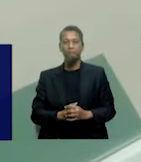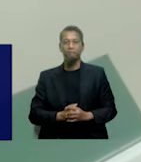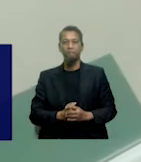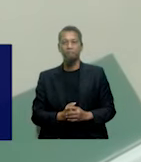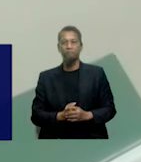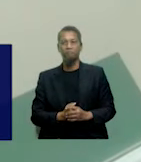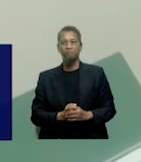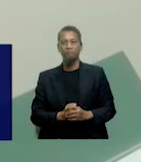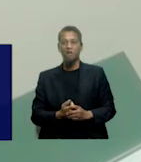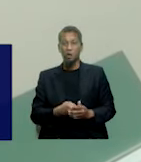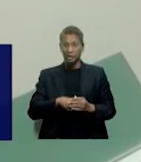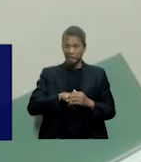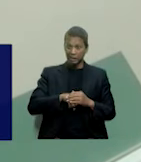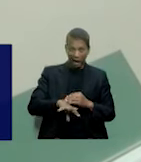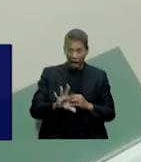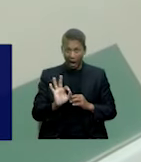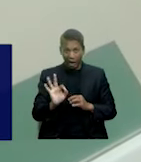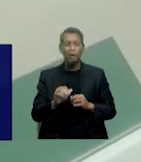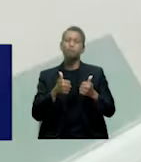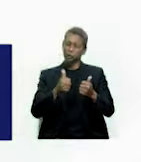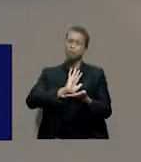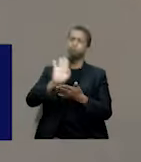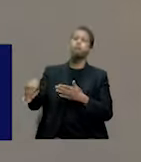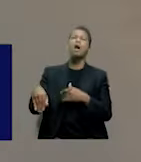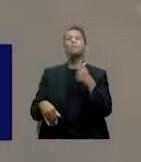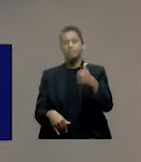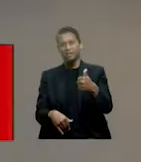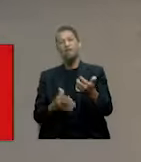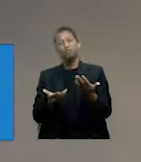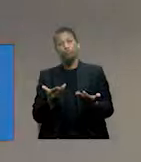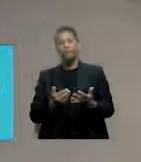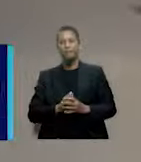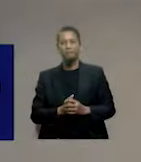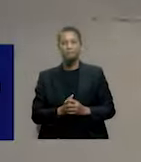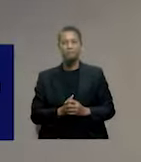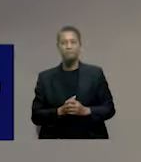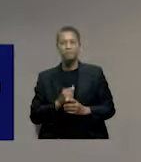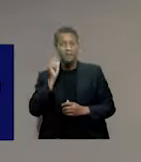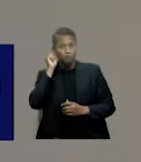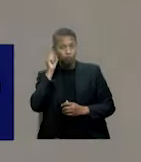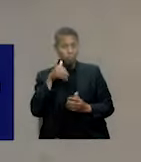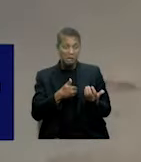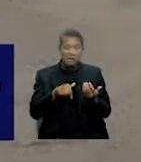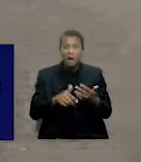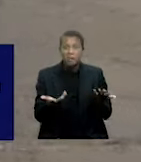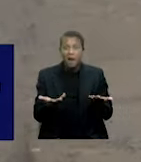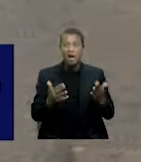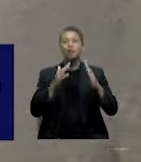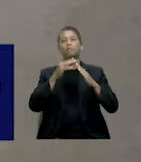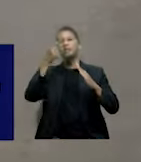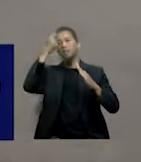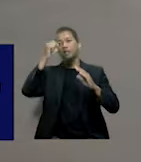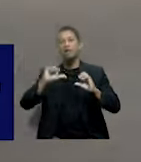ada pendarahan sih mungkin nggak akan dibawa ke rumah sakit. Ibu bayi saat ini berada di rumah sakit di Tangerang, Banten